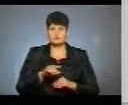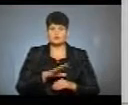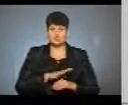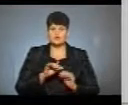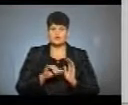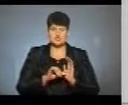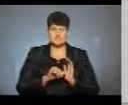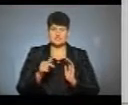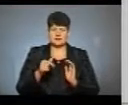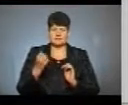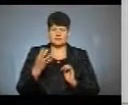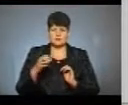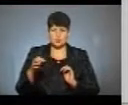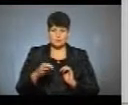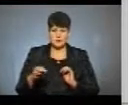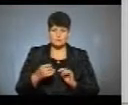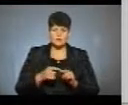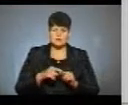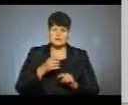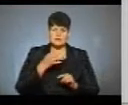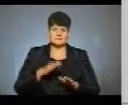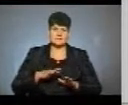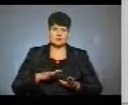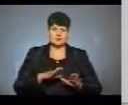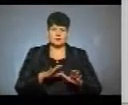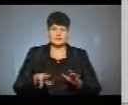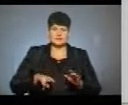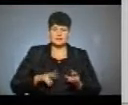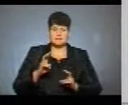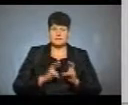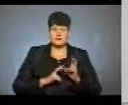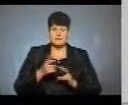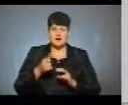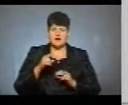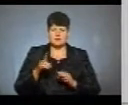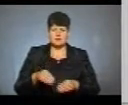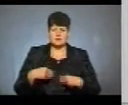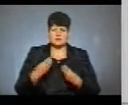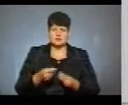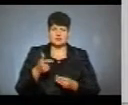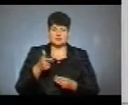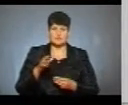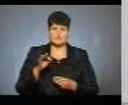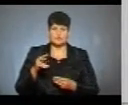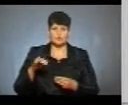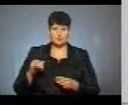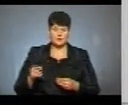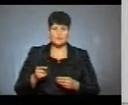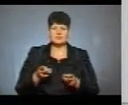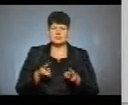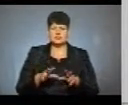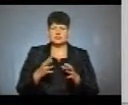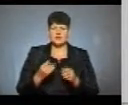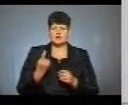6 гривень 14 копійок. Про це повідомила заступниця директора підприємства «Газпостач» Галина Голоюха. Залишився